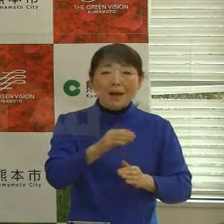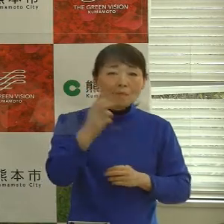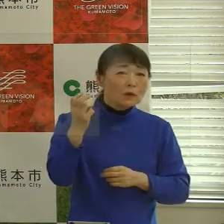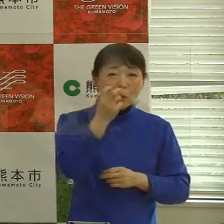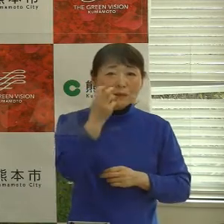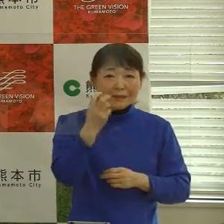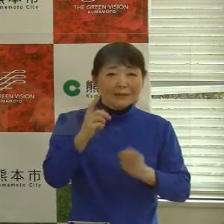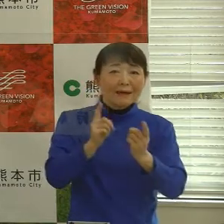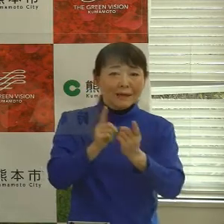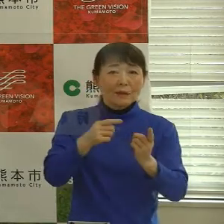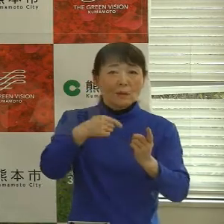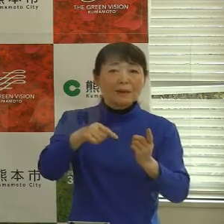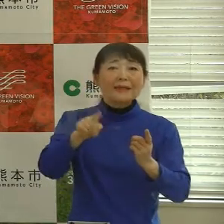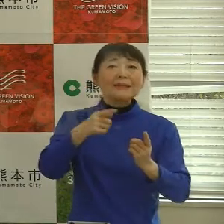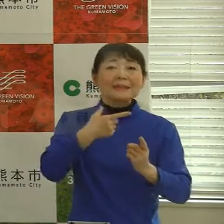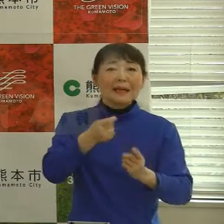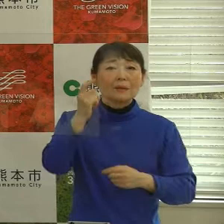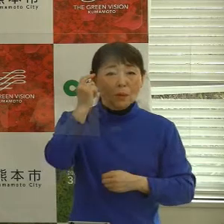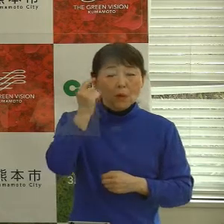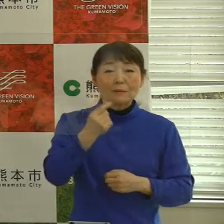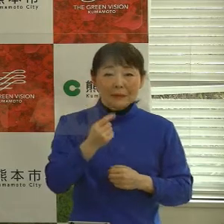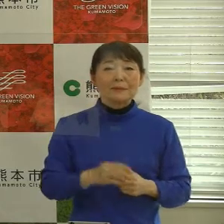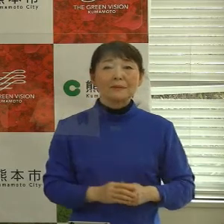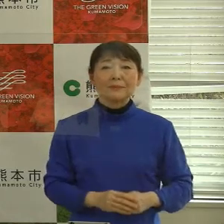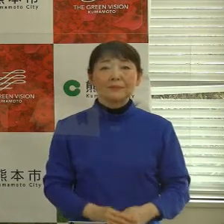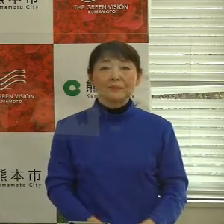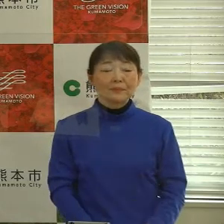していきたいというふうに思っています。